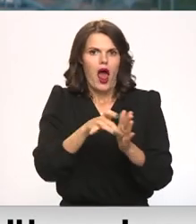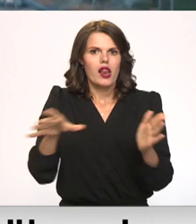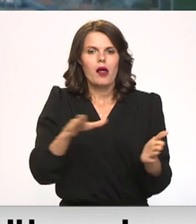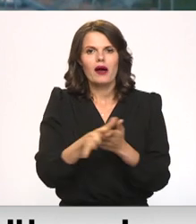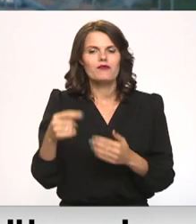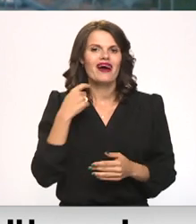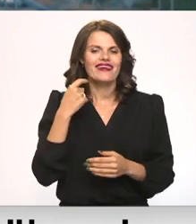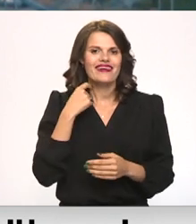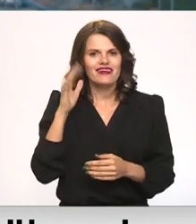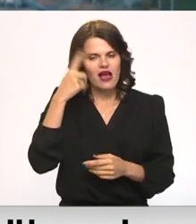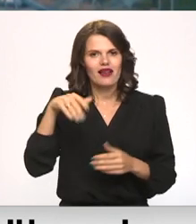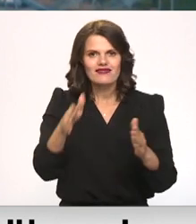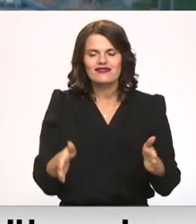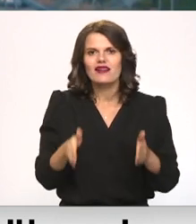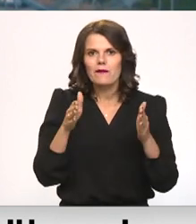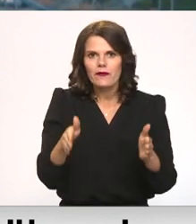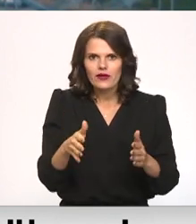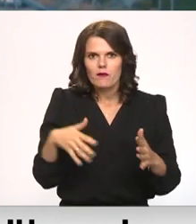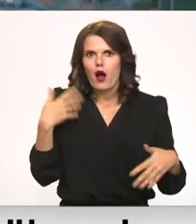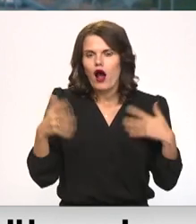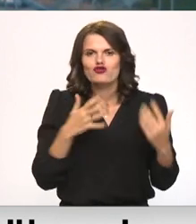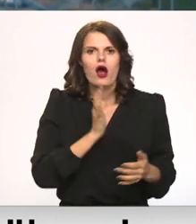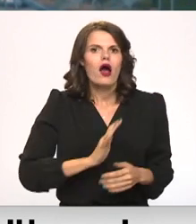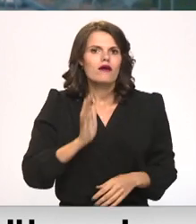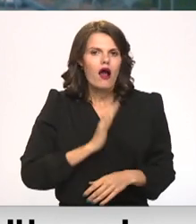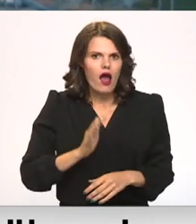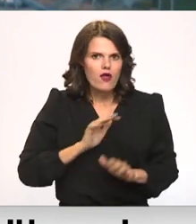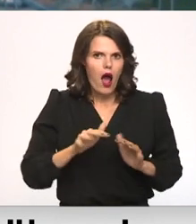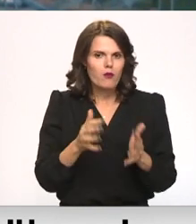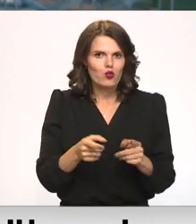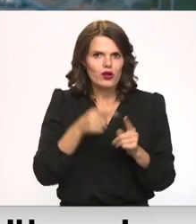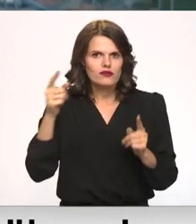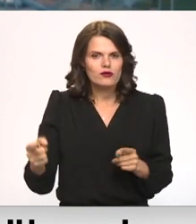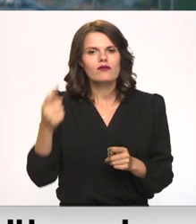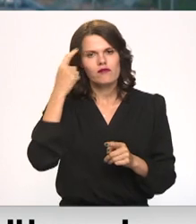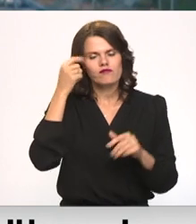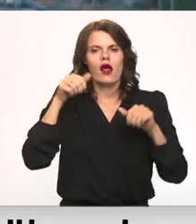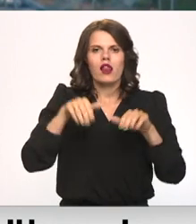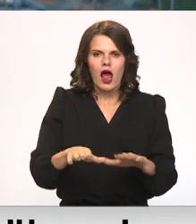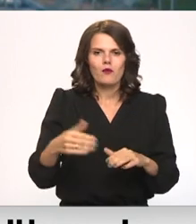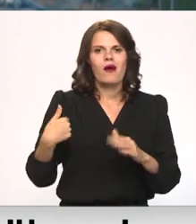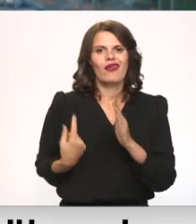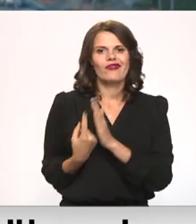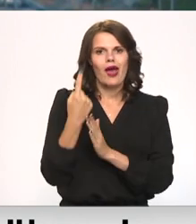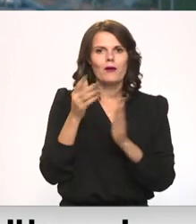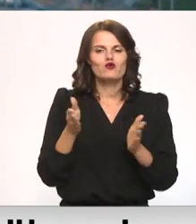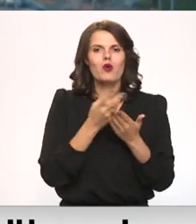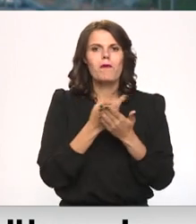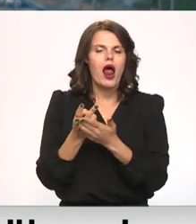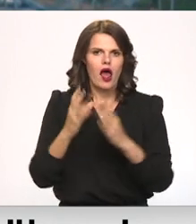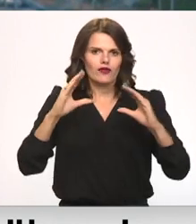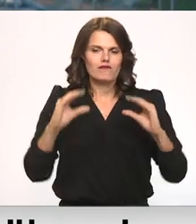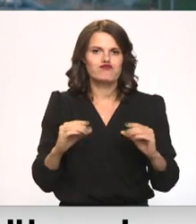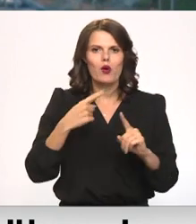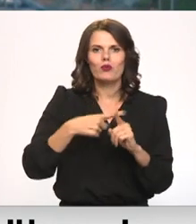Rīgas Austrums slimnīcai. Ar bažām gaidot apkurses sezonu, slimnīcā jau pieņemts lēmums samazināt temperatūru palātās līdz 20